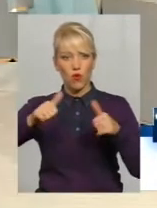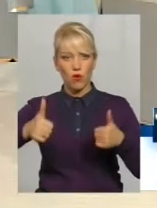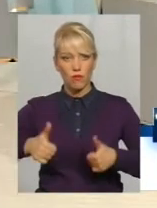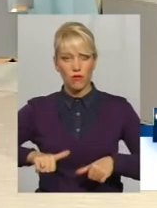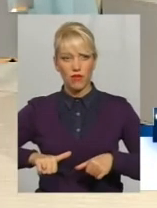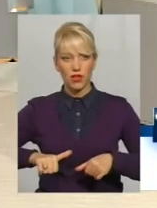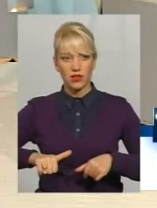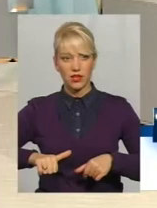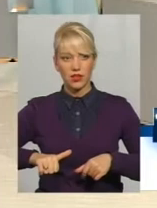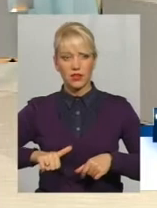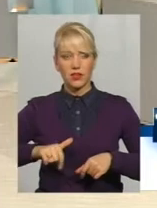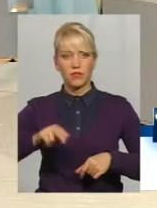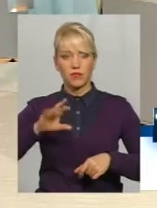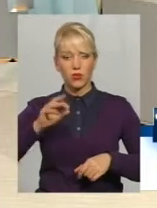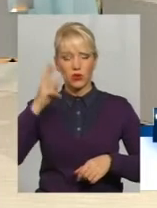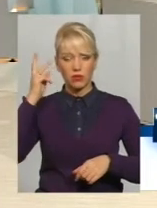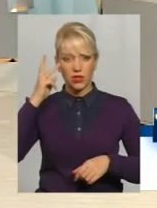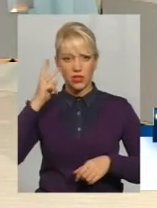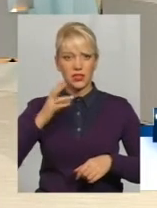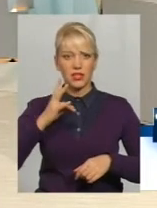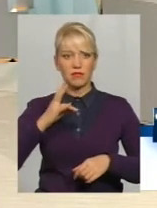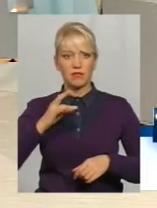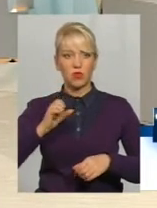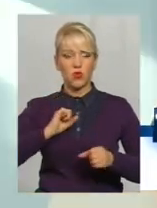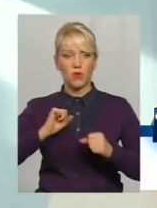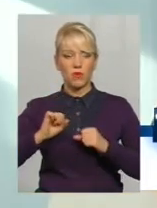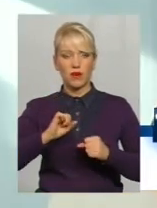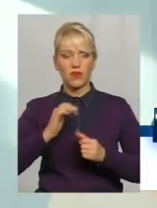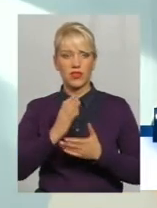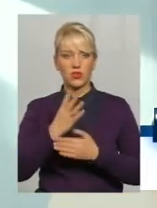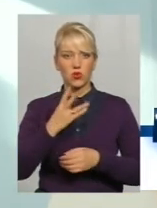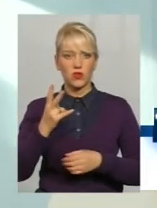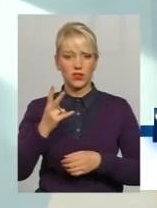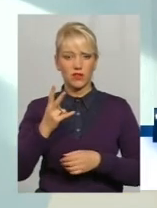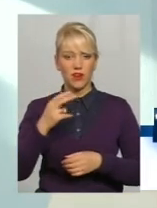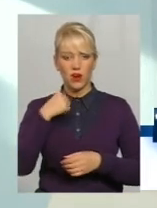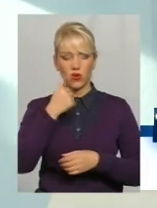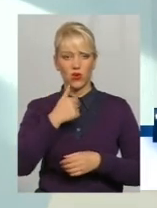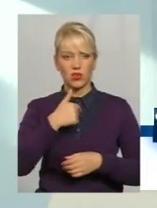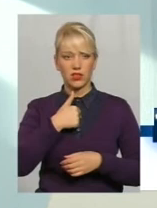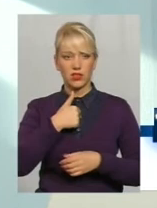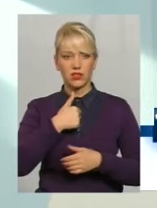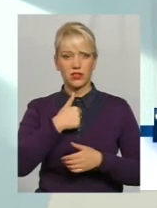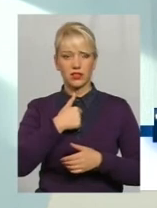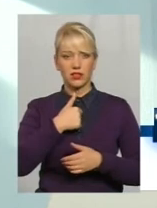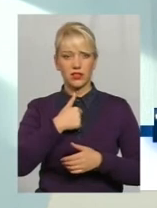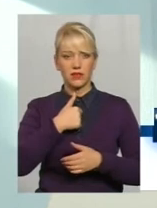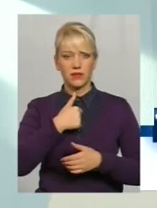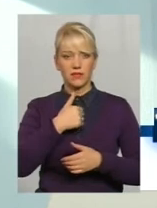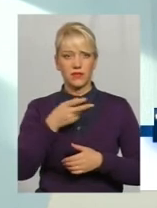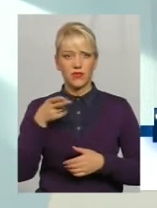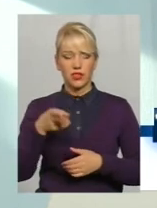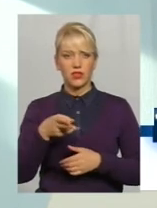От я попрацював у Хмельницькому радоуправлінні майже 42 роки. Я пішов на пенсію в 14-му